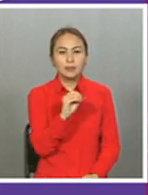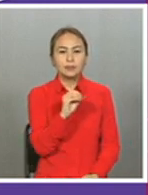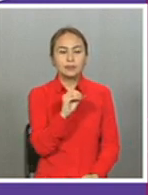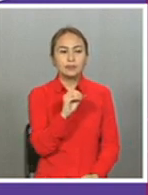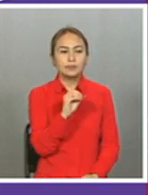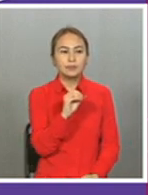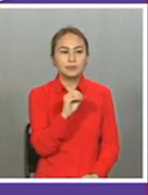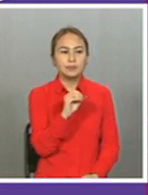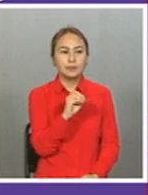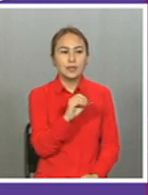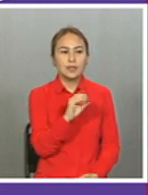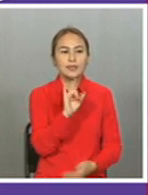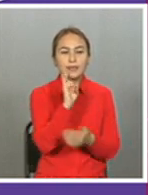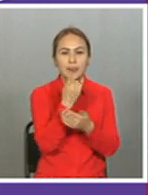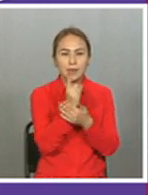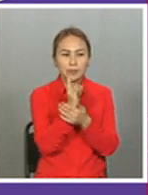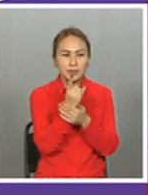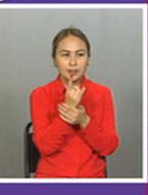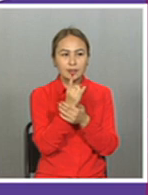сәби,